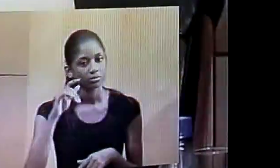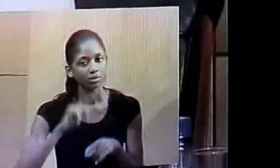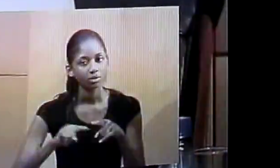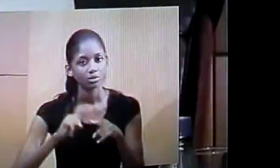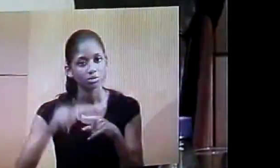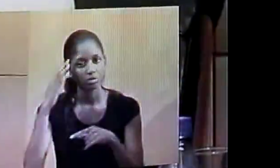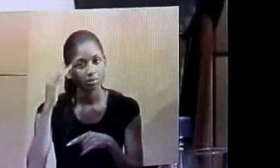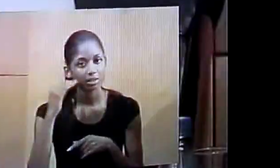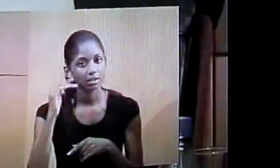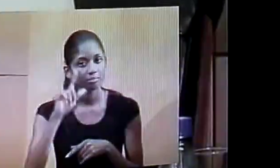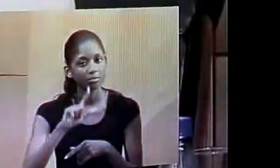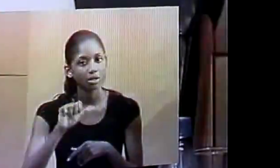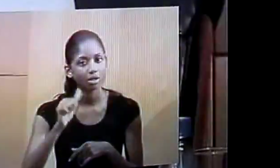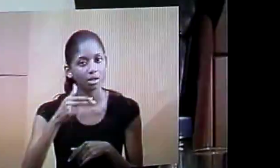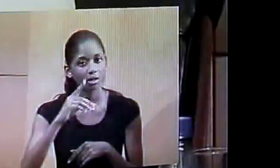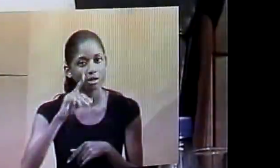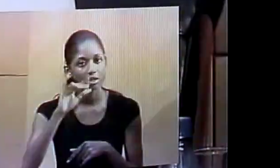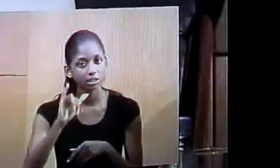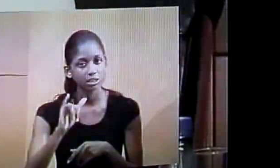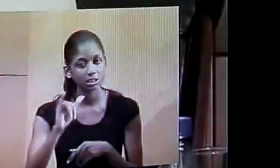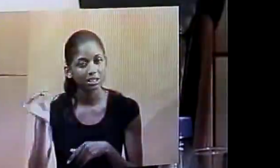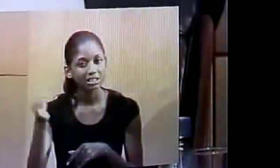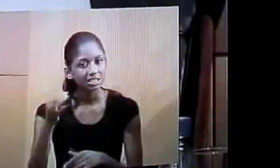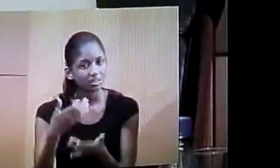sont particulièrement graves